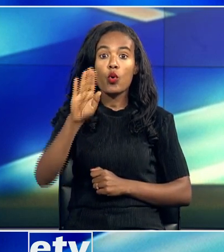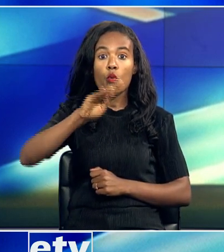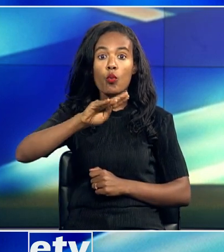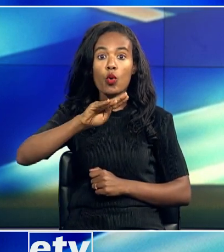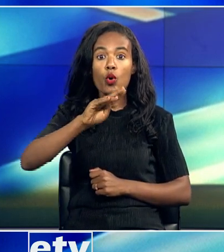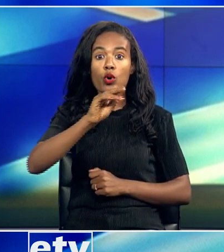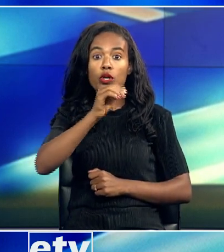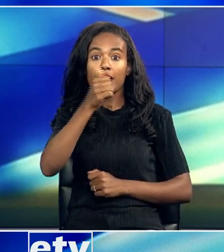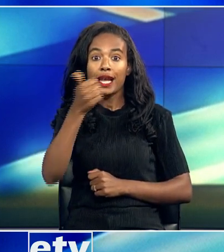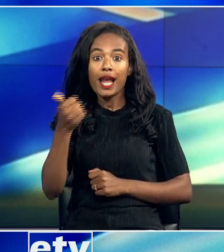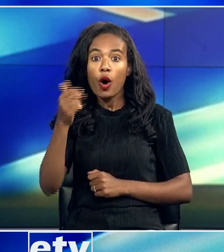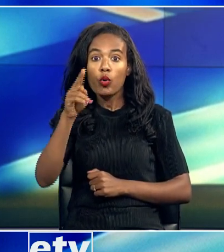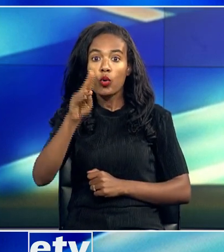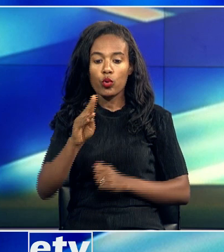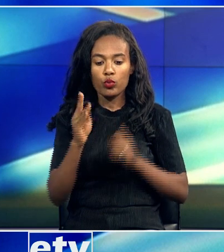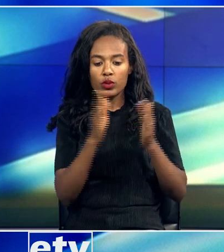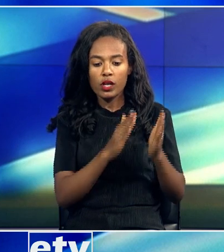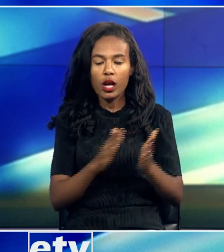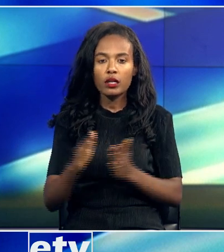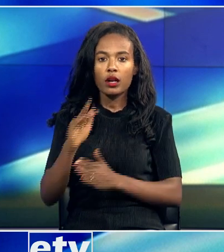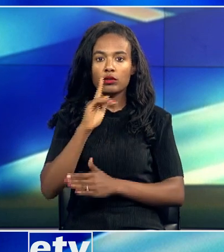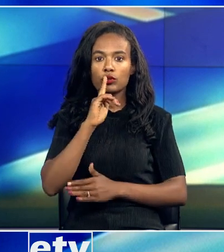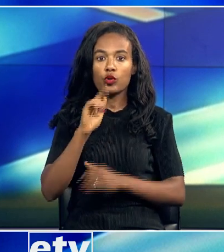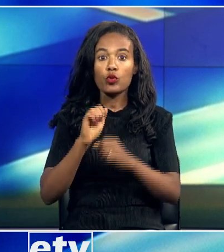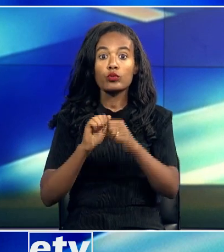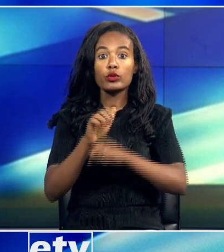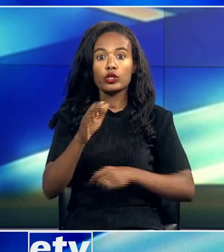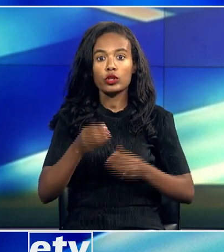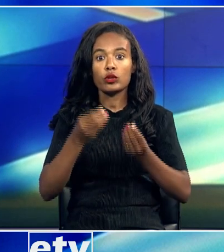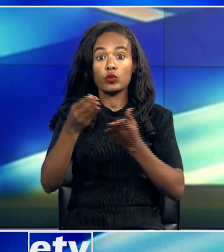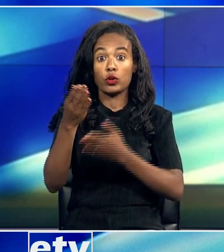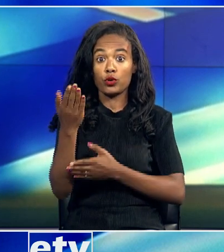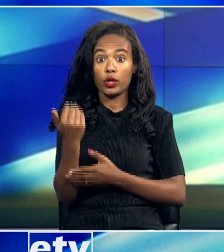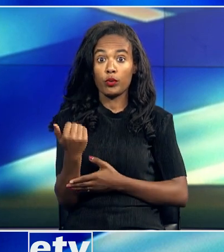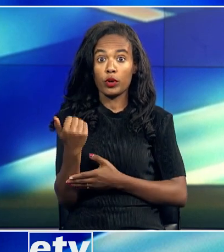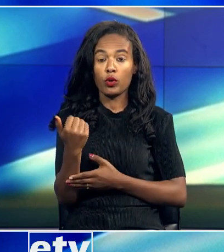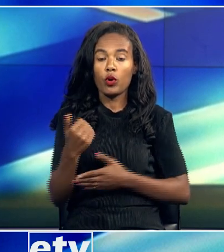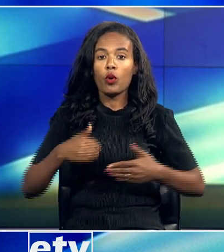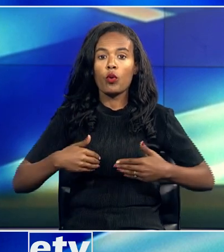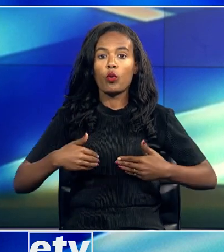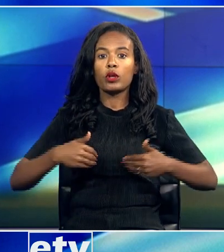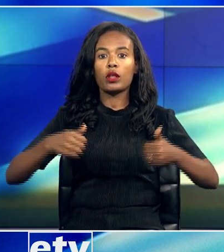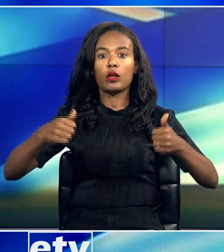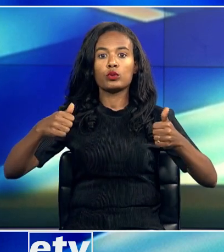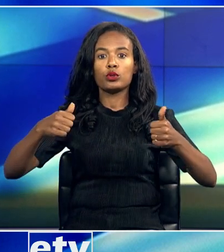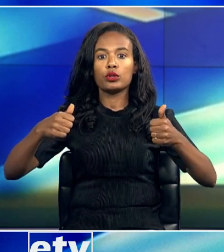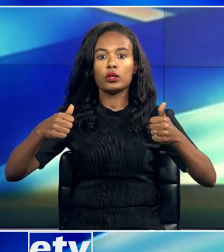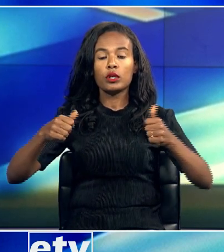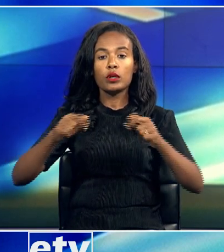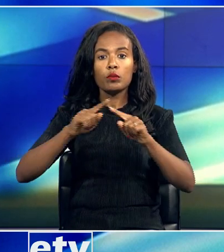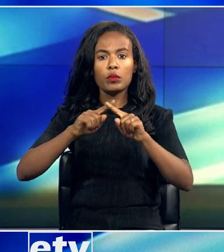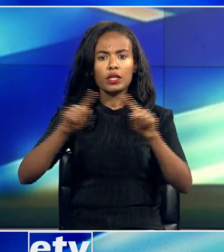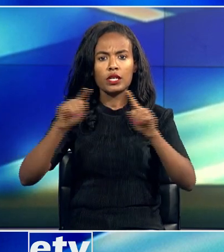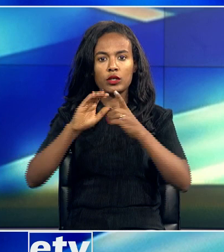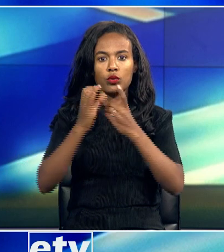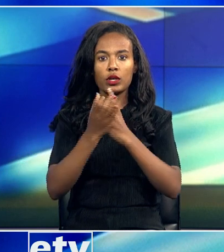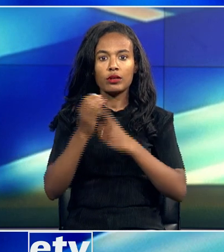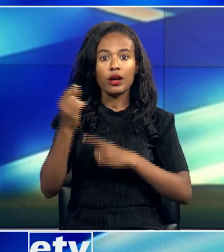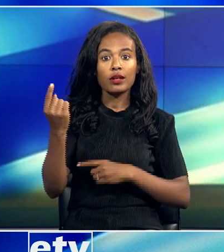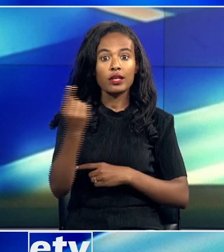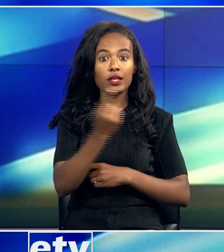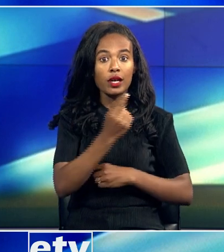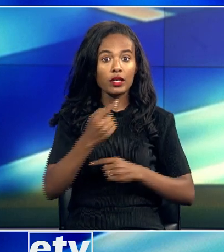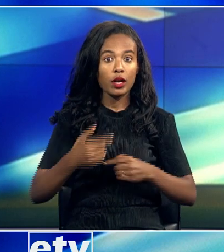ሌላ ውጉሙዎቹን እንዲያደራጅ ነው ሚሽን ተሰጥቷቸው የነበረው። ወጣቶቹን በተለያየ ሁኔታ ለእያንዳንዱ